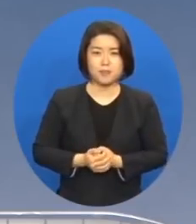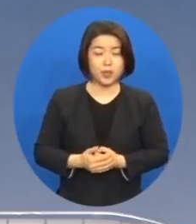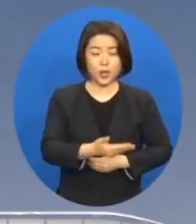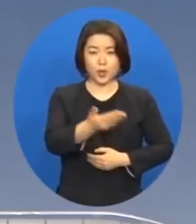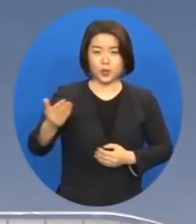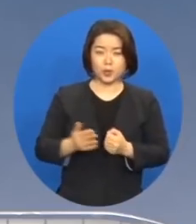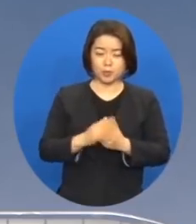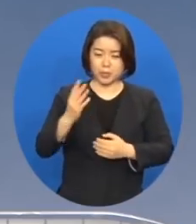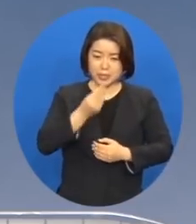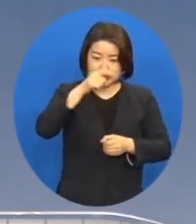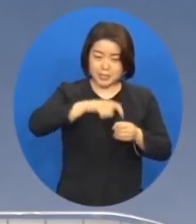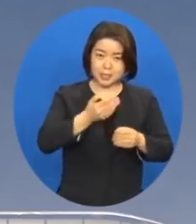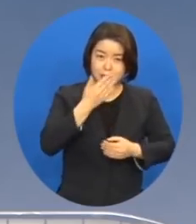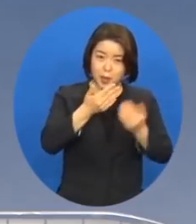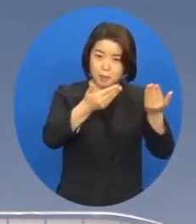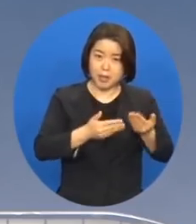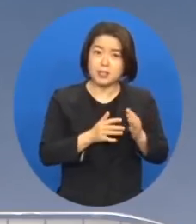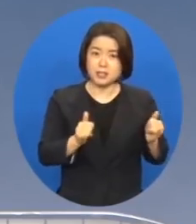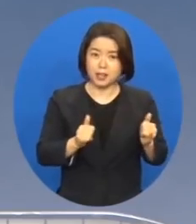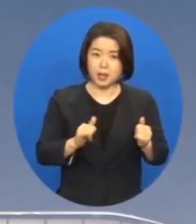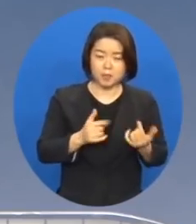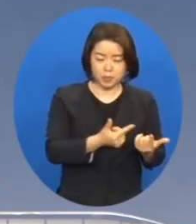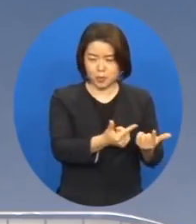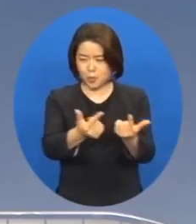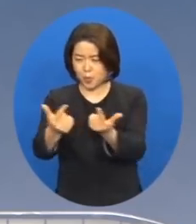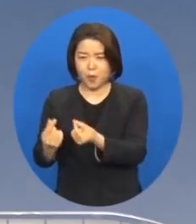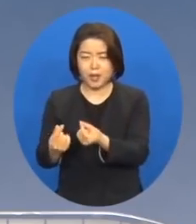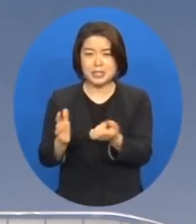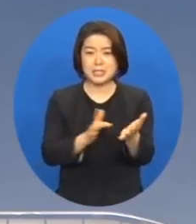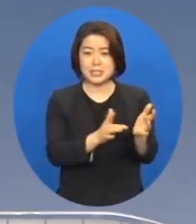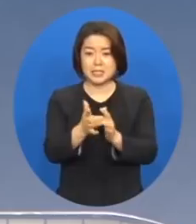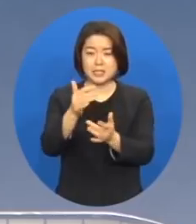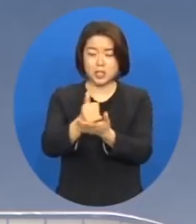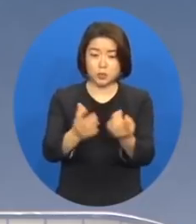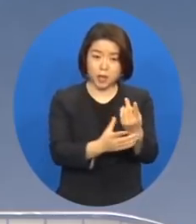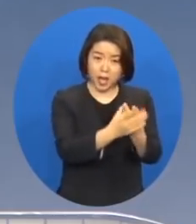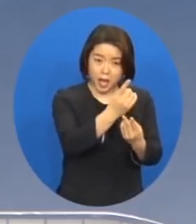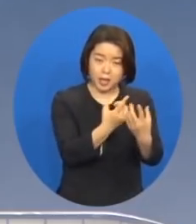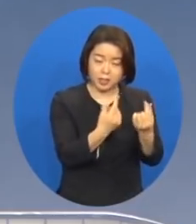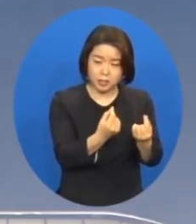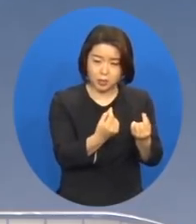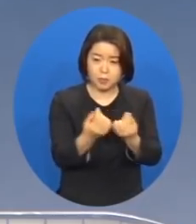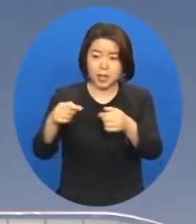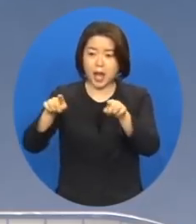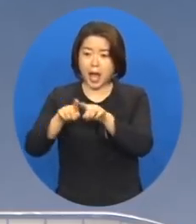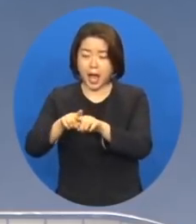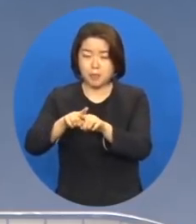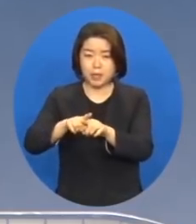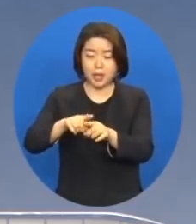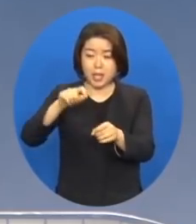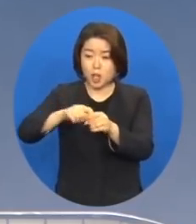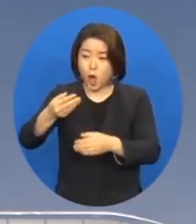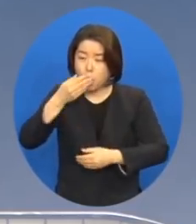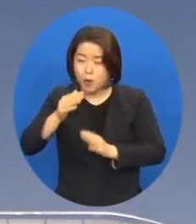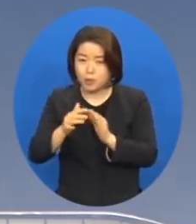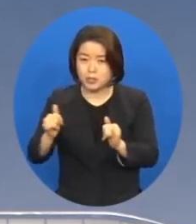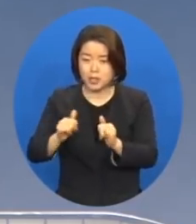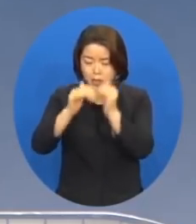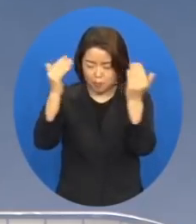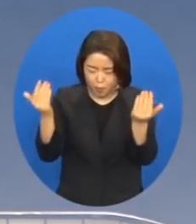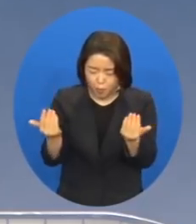여러분이 성찬을 받은 사람은 다 예수님과 하나이듯이 함께 성찬 받은 여러분 모두가 다 한